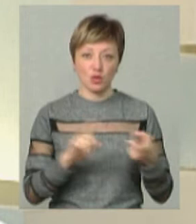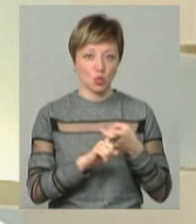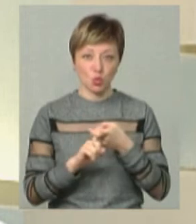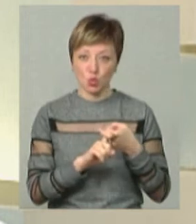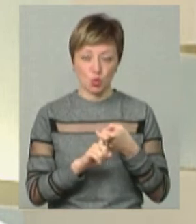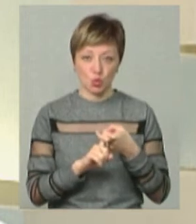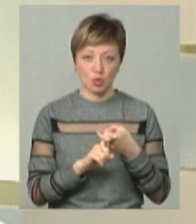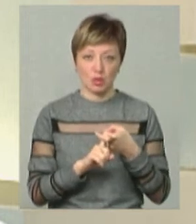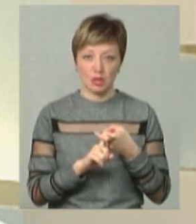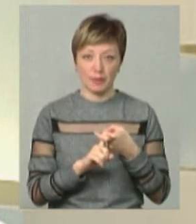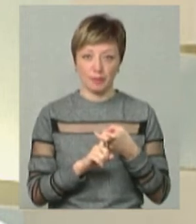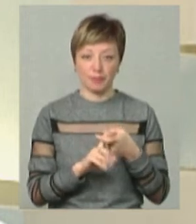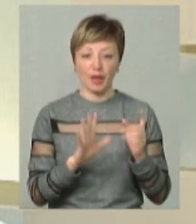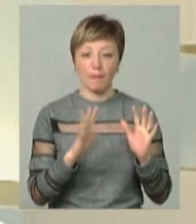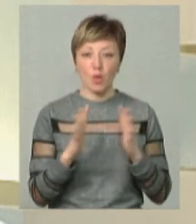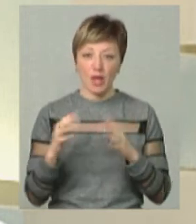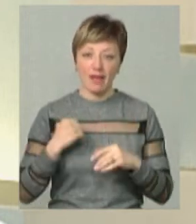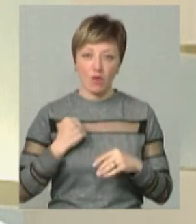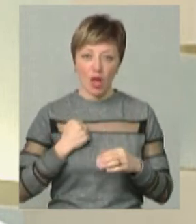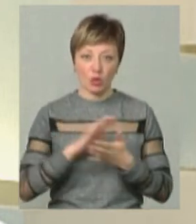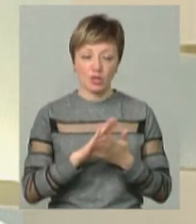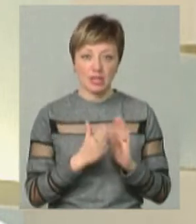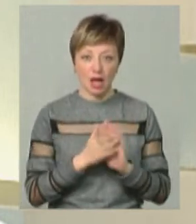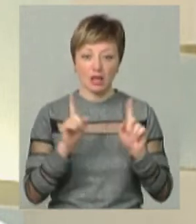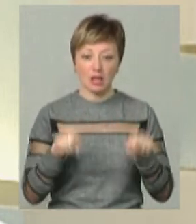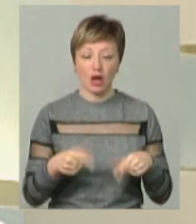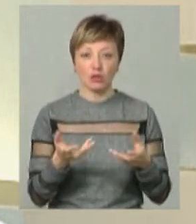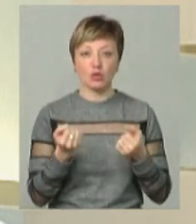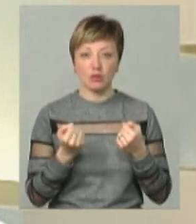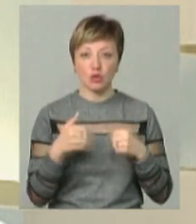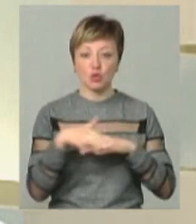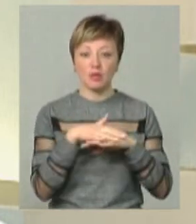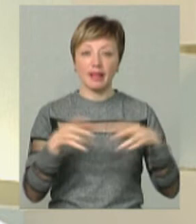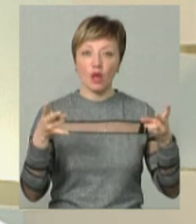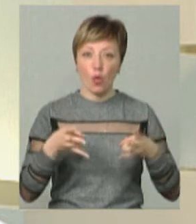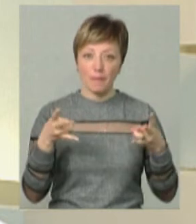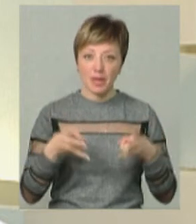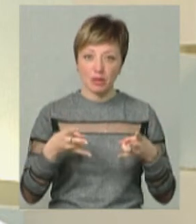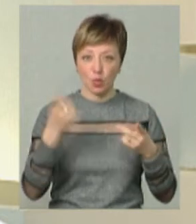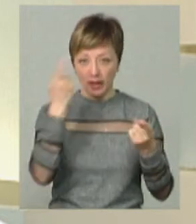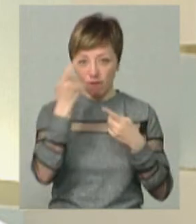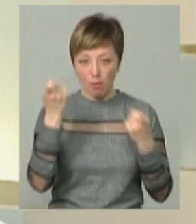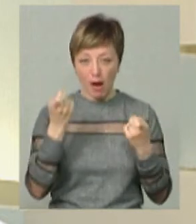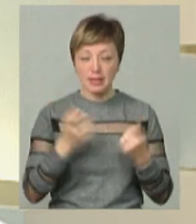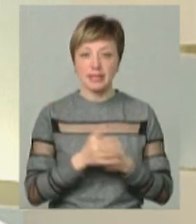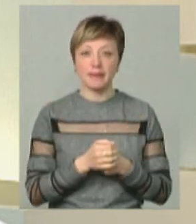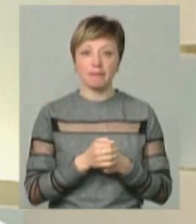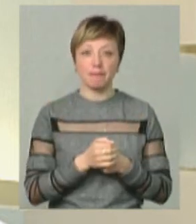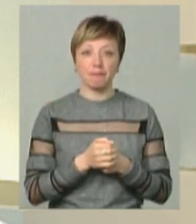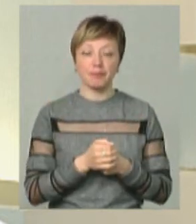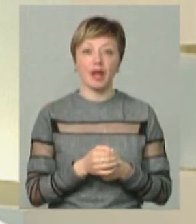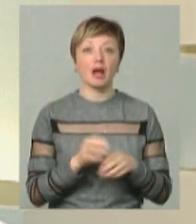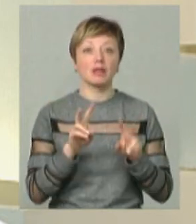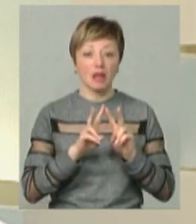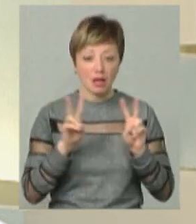саме подій воєнного стану, а також отримання суспільно необхідної певної інформації, то